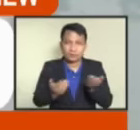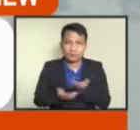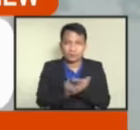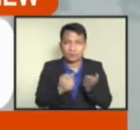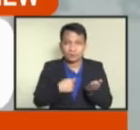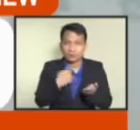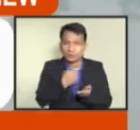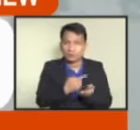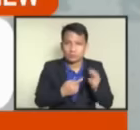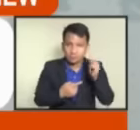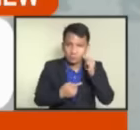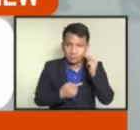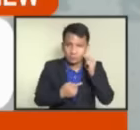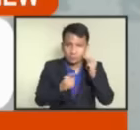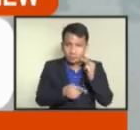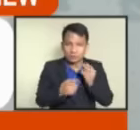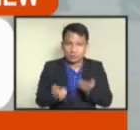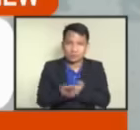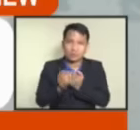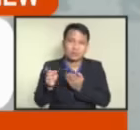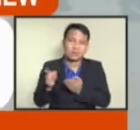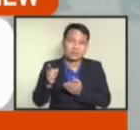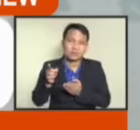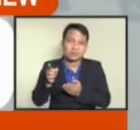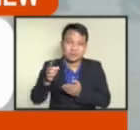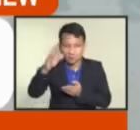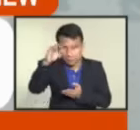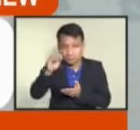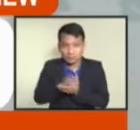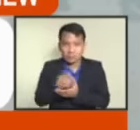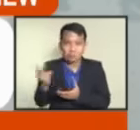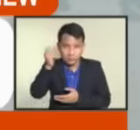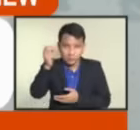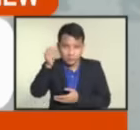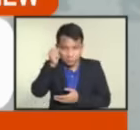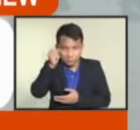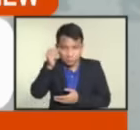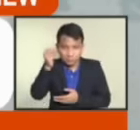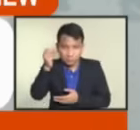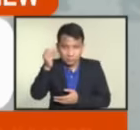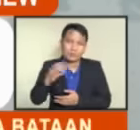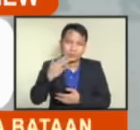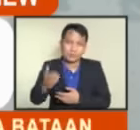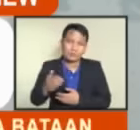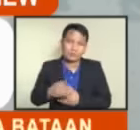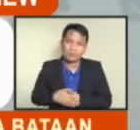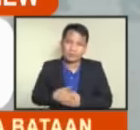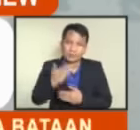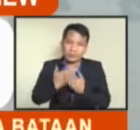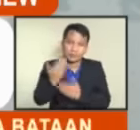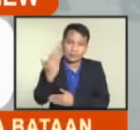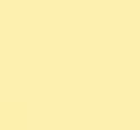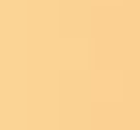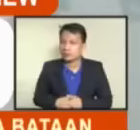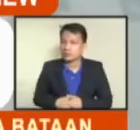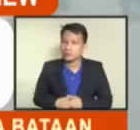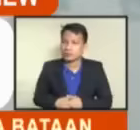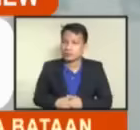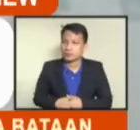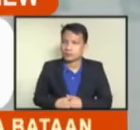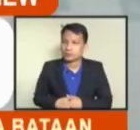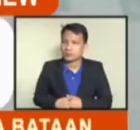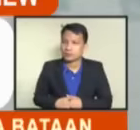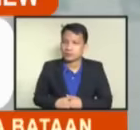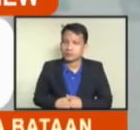ni Ma'am Nelly, si Mrs., itong si Mr. Steven Sula. Sige po, salamat po at magandang tanghali po Ma'am Angel. Ma'am,